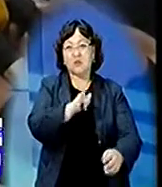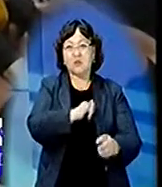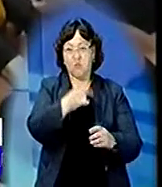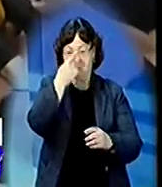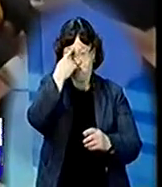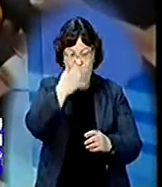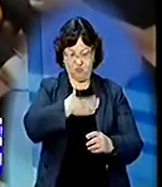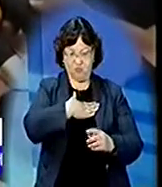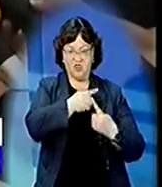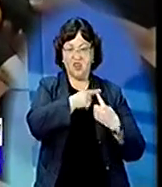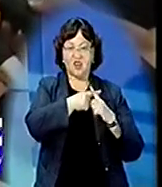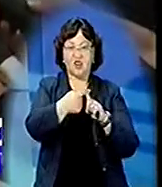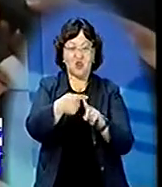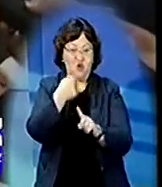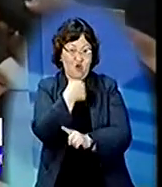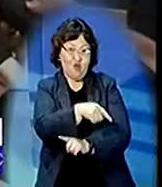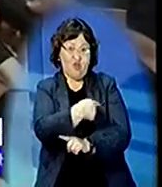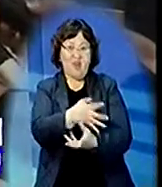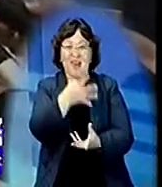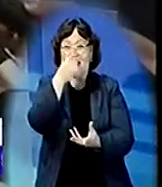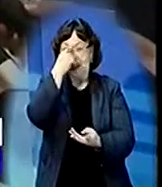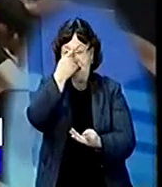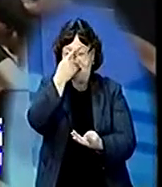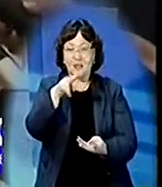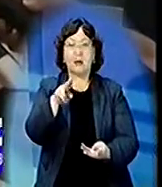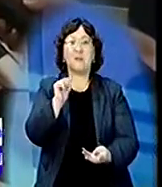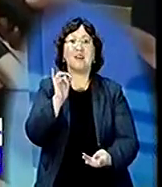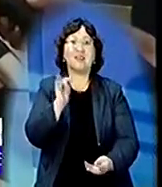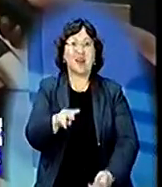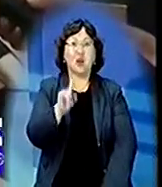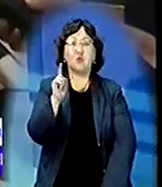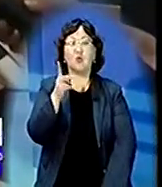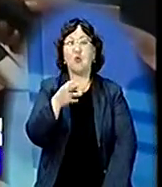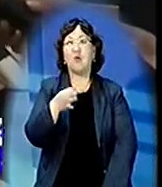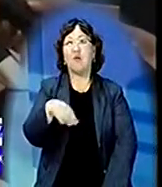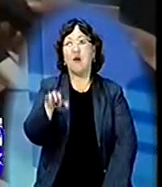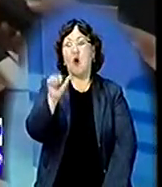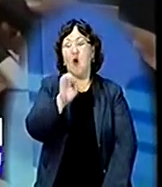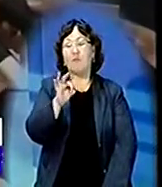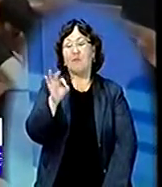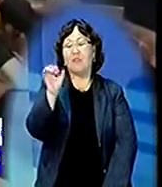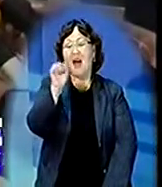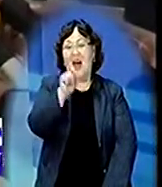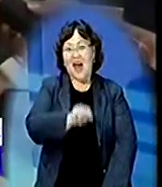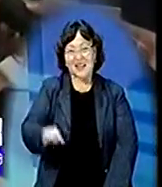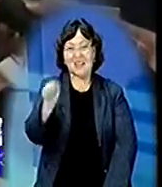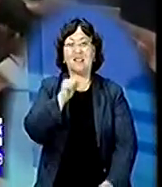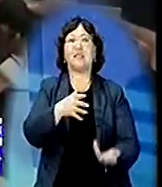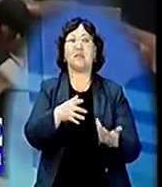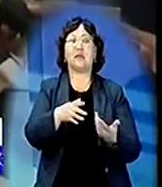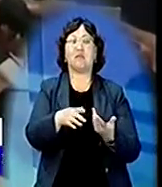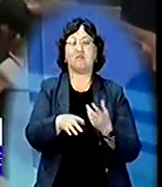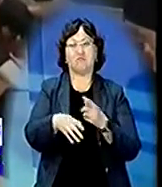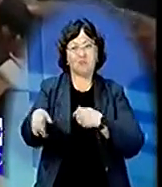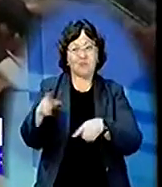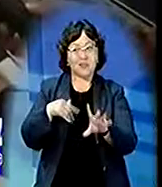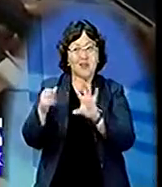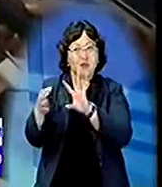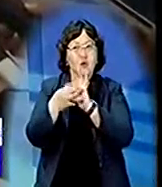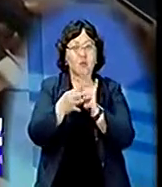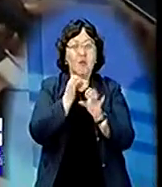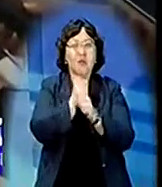тал одоо энэдхийг Пакистан, Зүүнд Азийн орнууд баруун Азийн орнуудтай хэрхэн харилцаж байгаа байдгийг бид нэр бас нэггээр